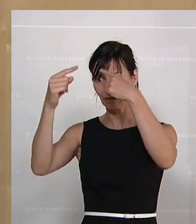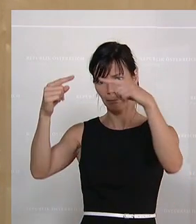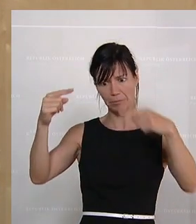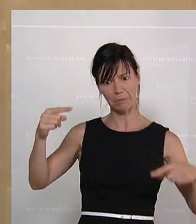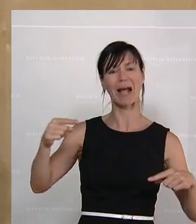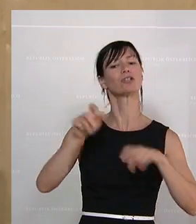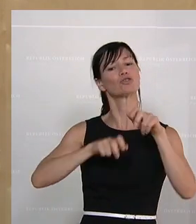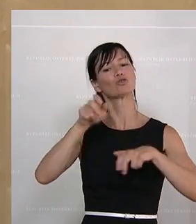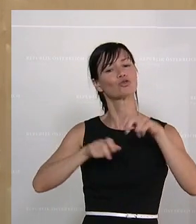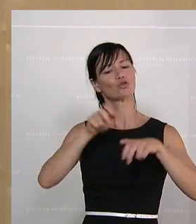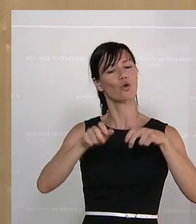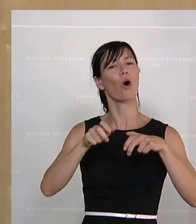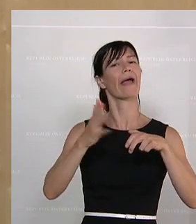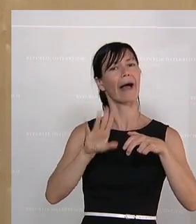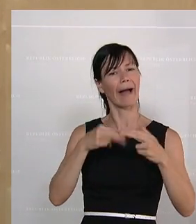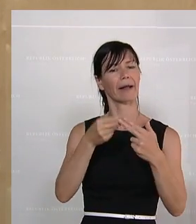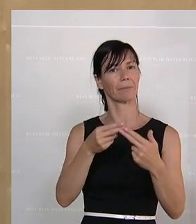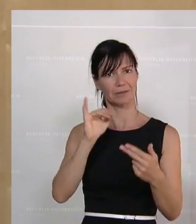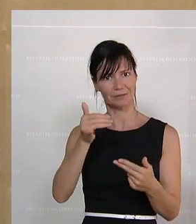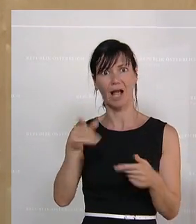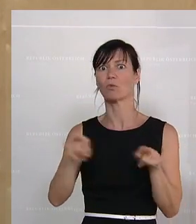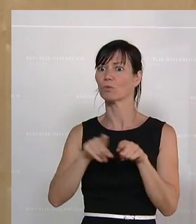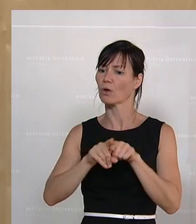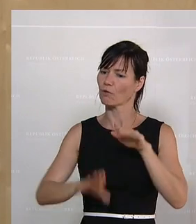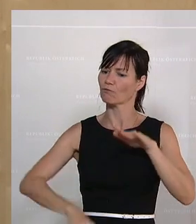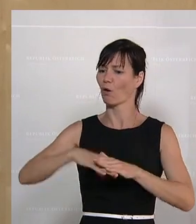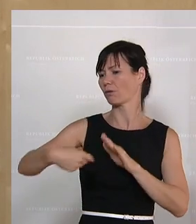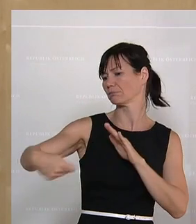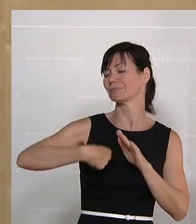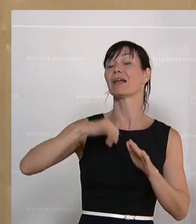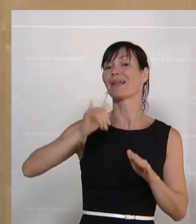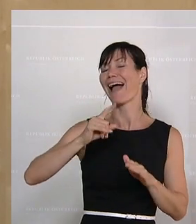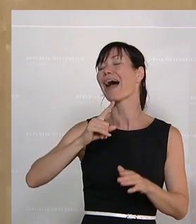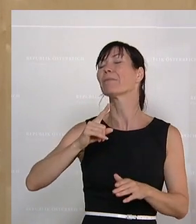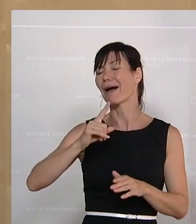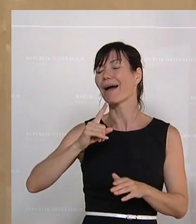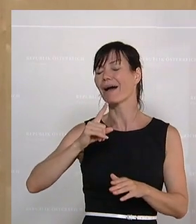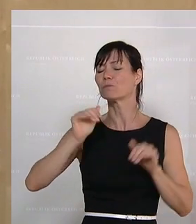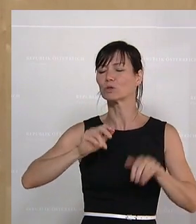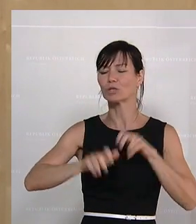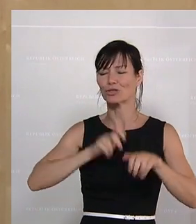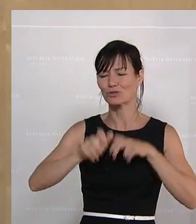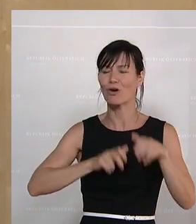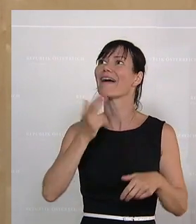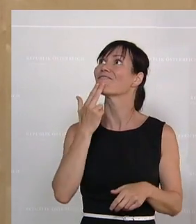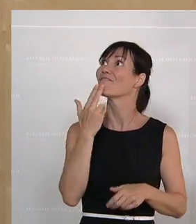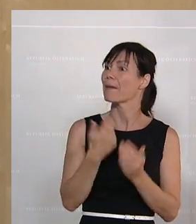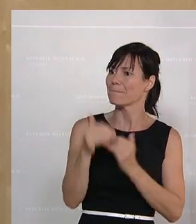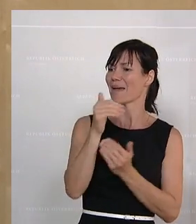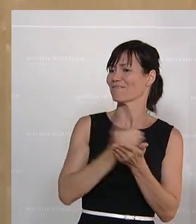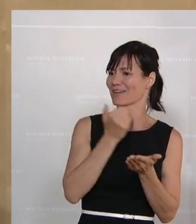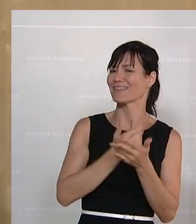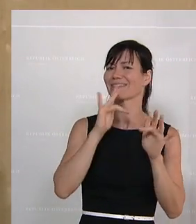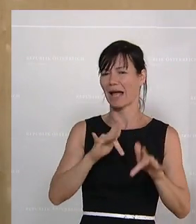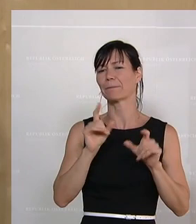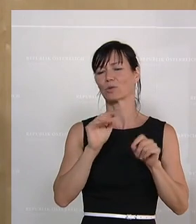steuern es werden ja sie werden einmal ganz aus gezeigt aber sie werden dann versteuert damit diejenigen die mehr verdienen zumindest den steueranteil